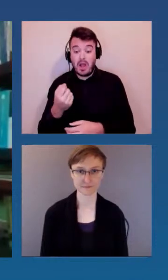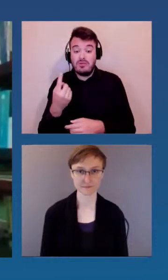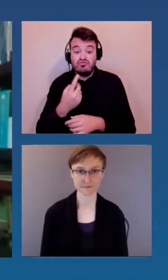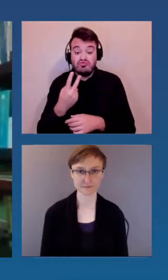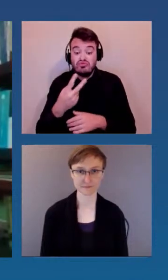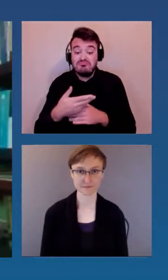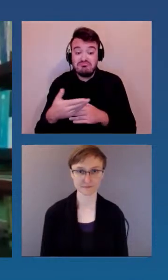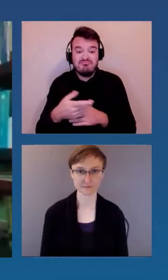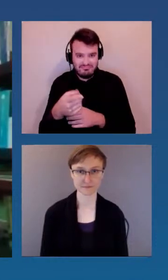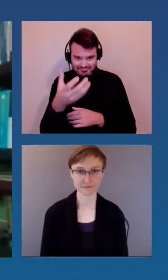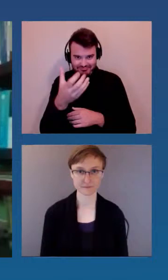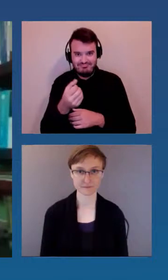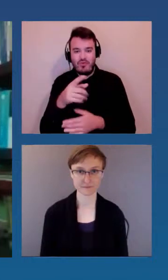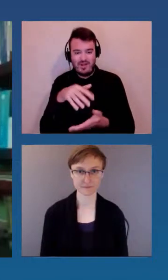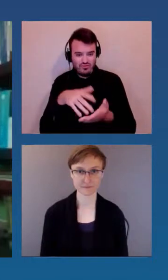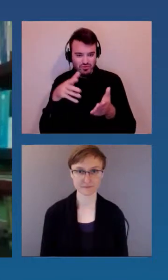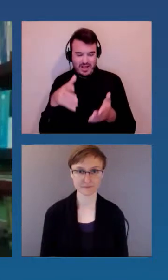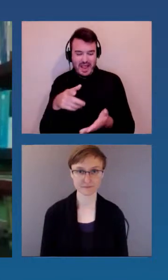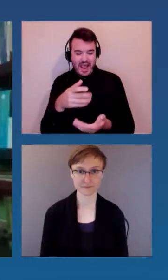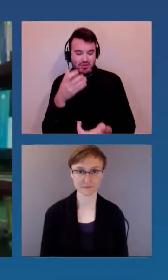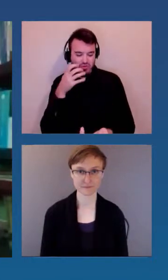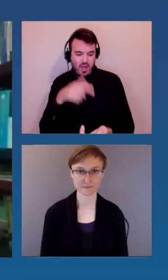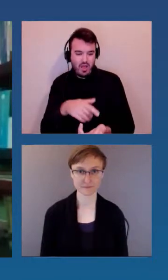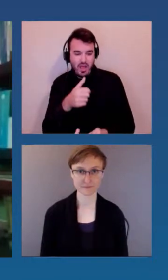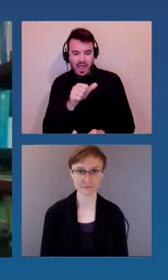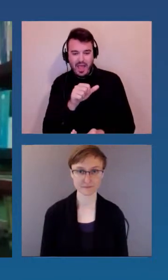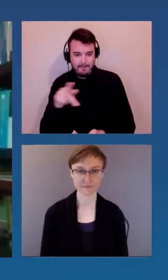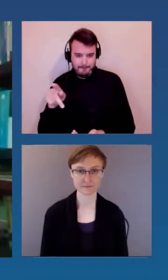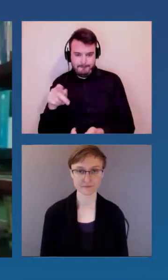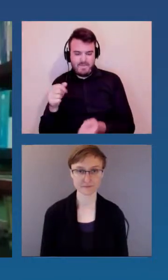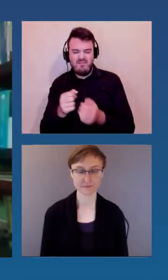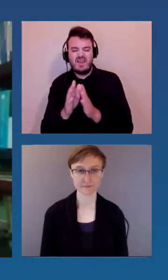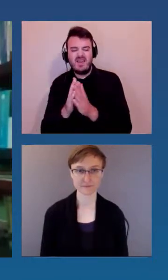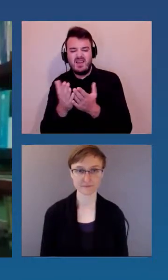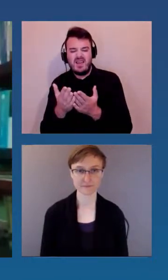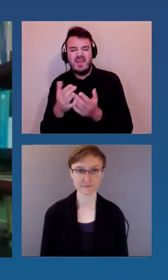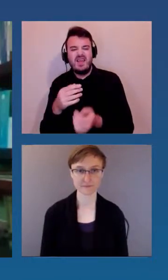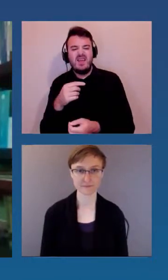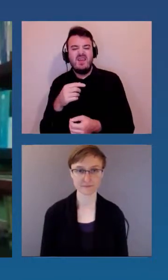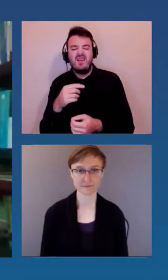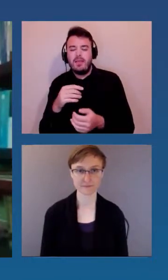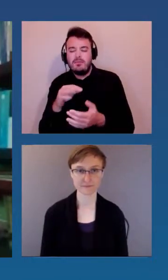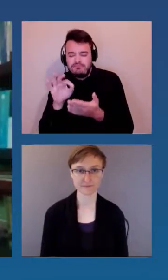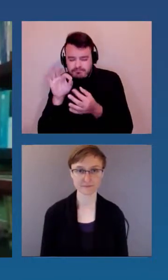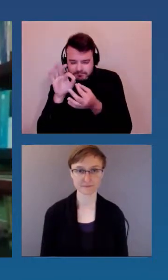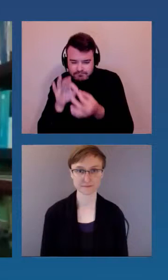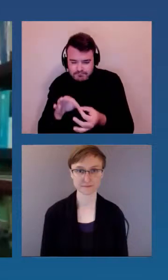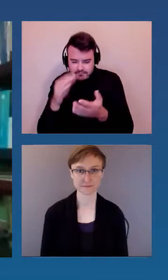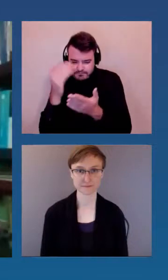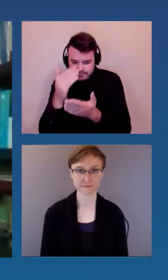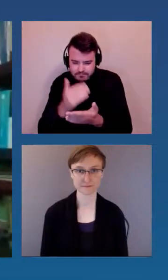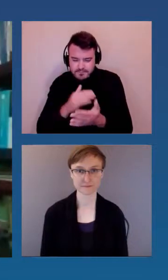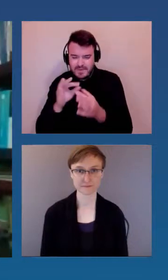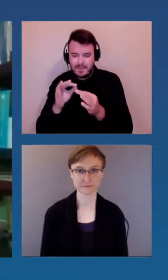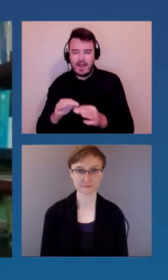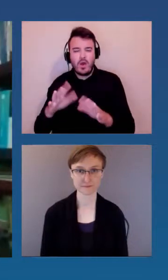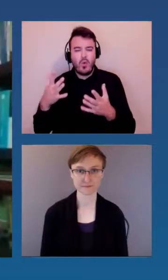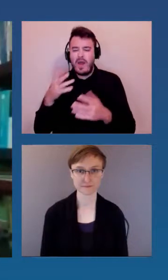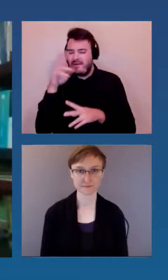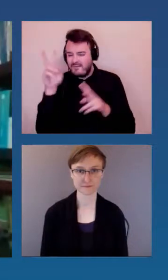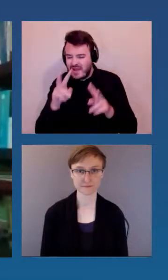Alors, tous les services continuent d'être accessibles et disponibles pour nos étudiants, que ce soit les bureaux d'admission, l'aide financière,